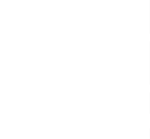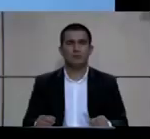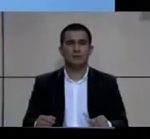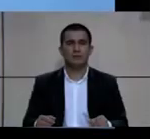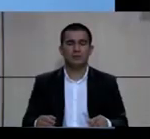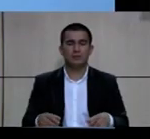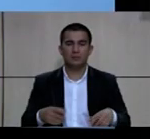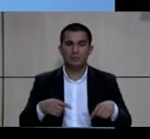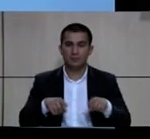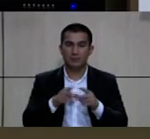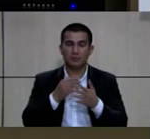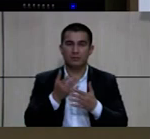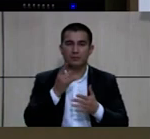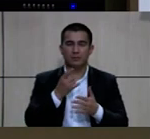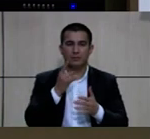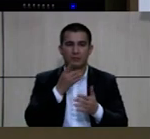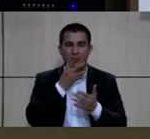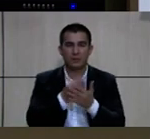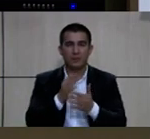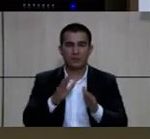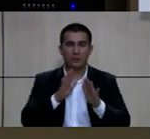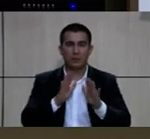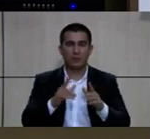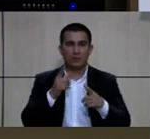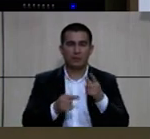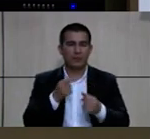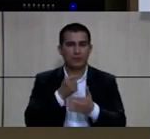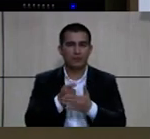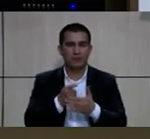Barakalla. Demak, bolasini sut bilan boqadi.